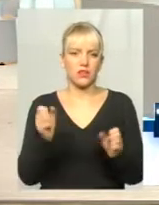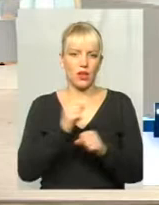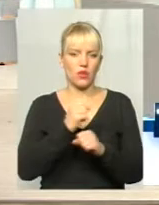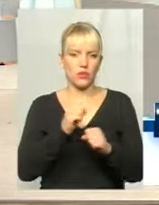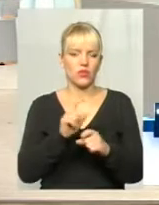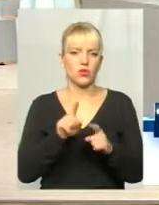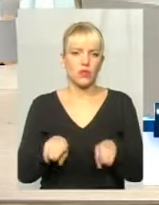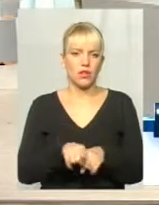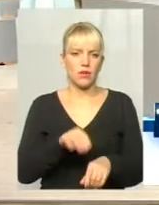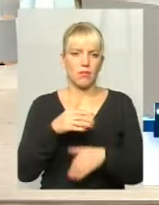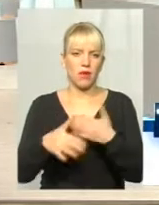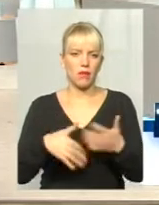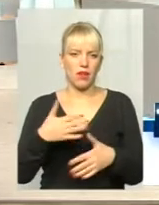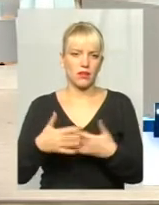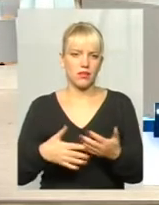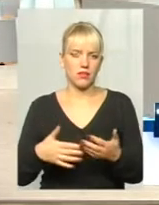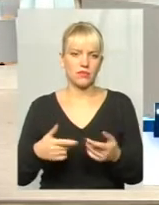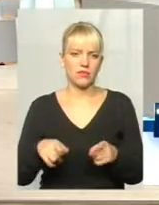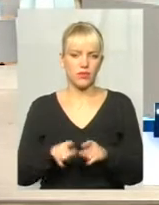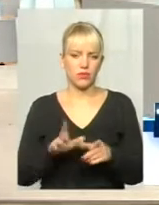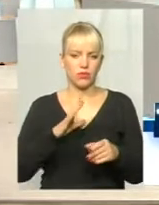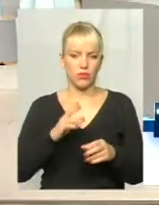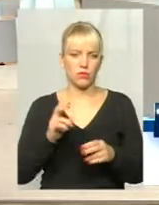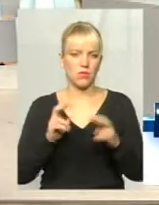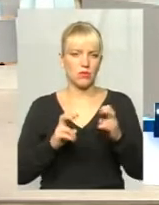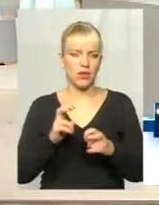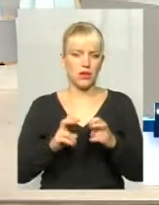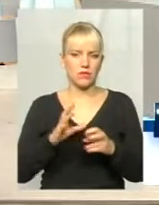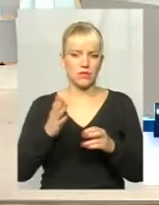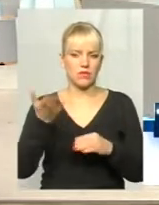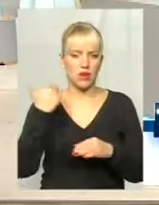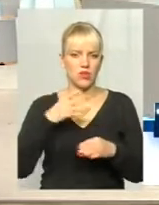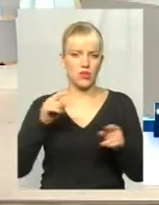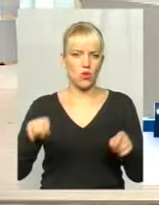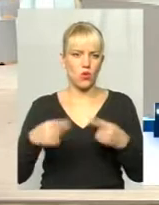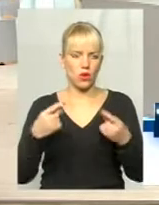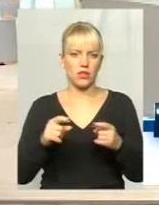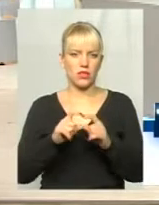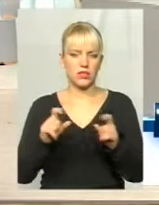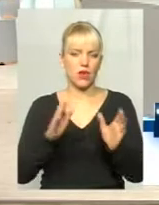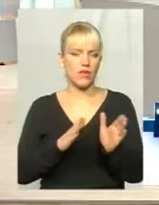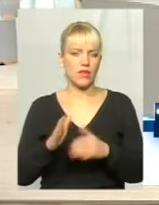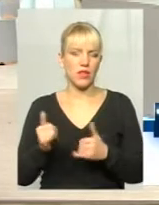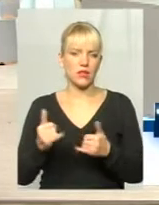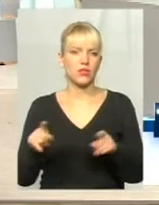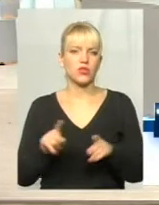за бардак? Така була, яке було підприємство організоване вищого порядку, і що сталося взагалі? Що це таке?